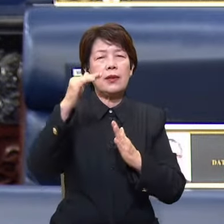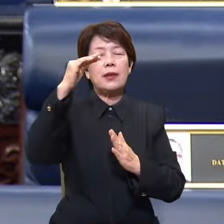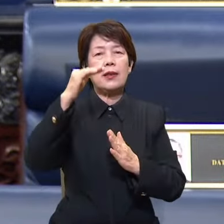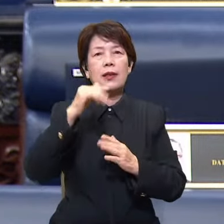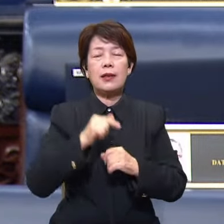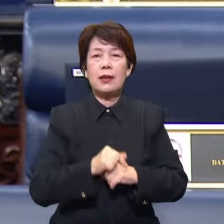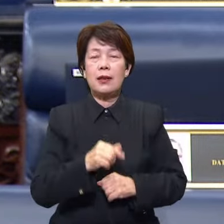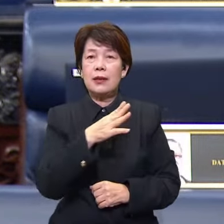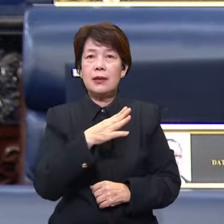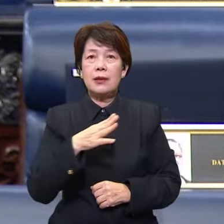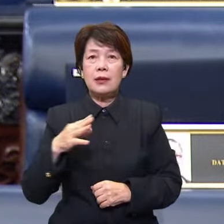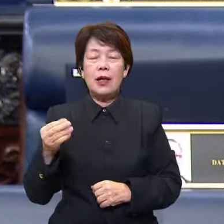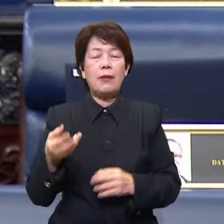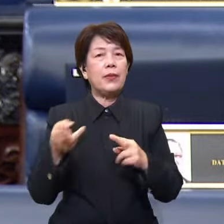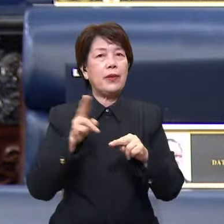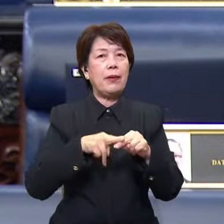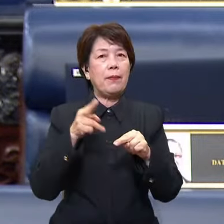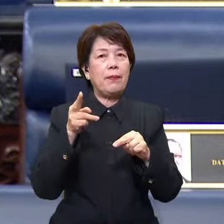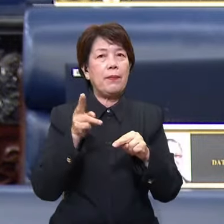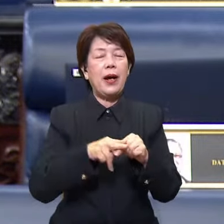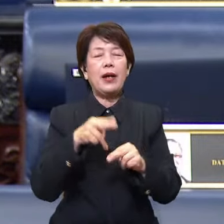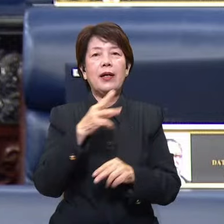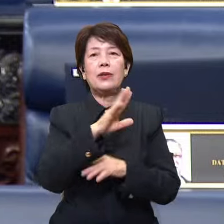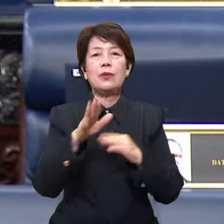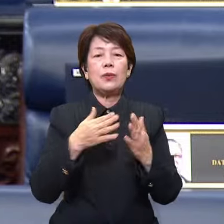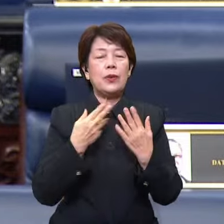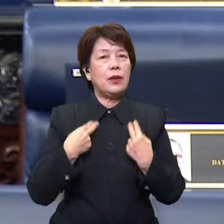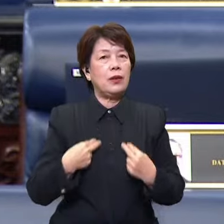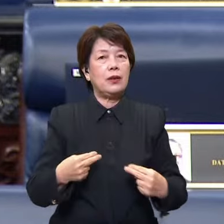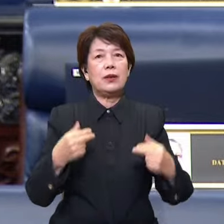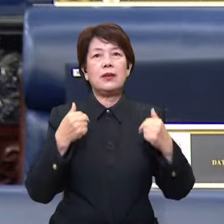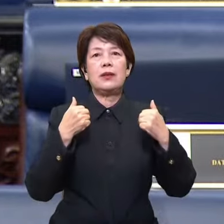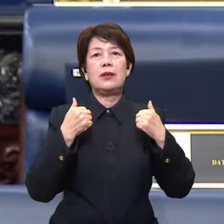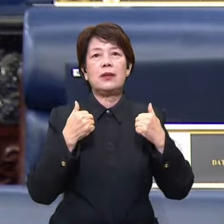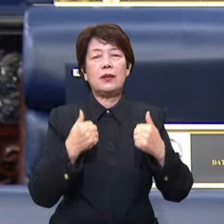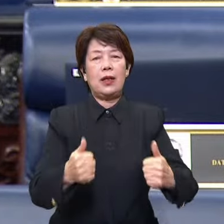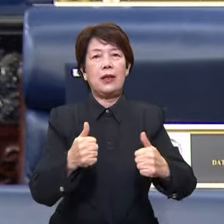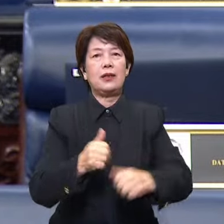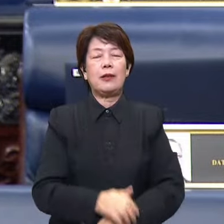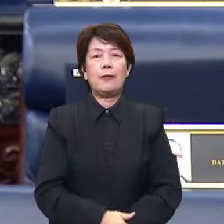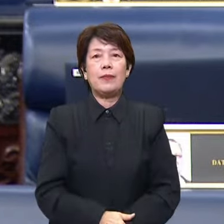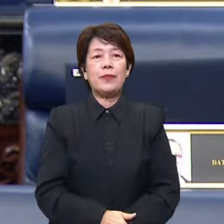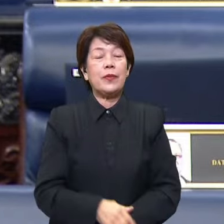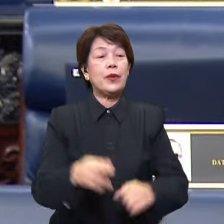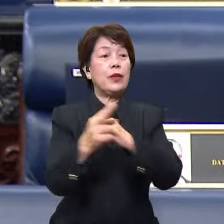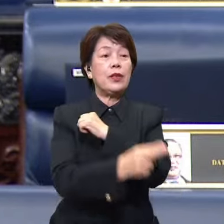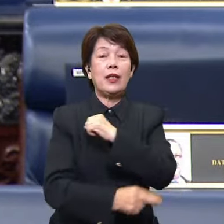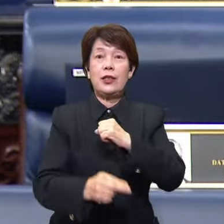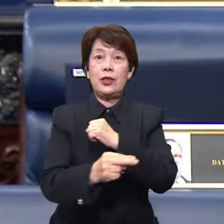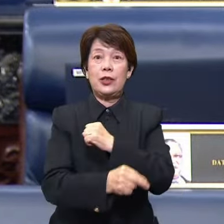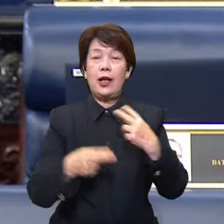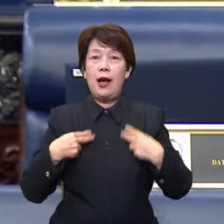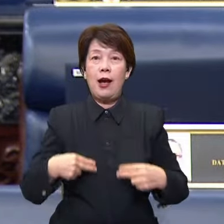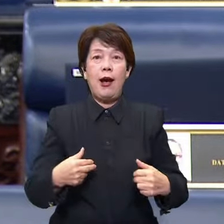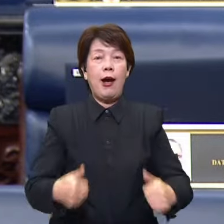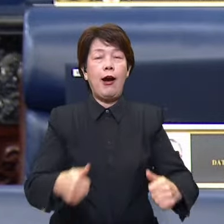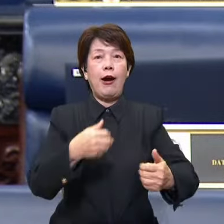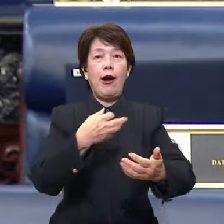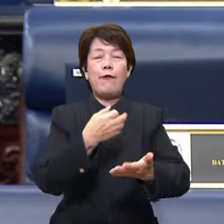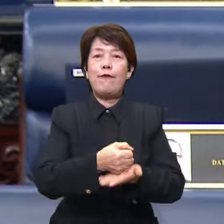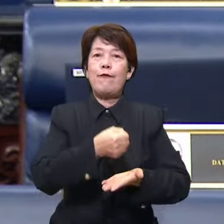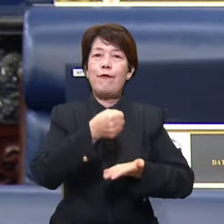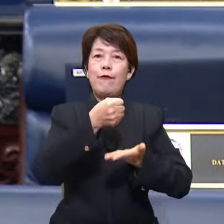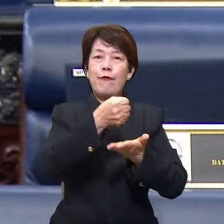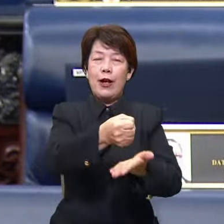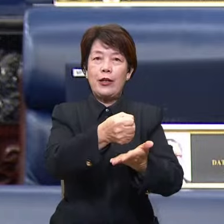untuk menambah pembiayaan kesihatan. Ya, justru kita berusaha ke arah penubuhan satu National Health Fund, ya, yang diurus